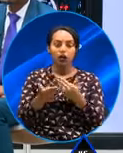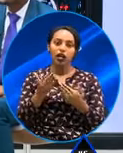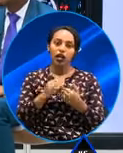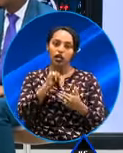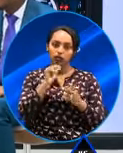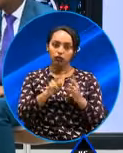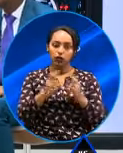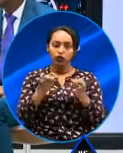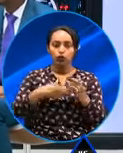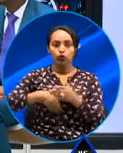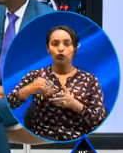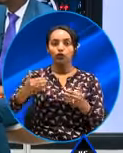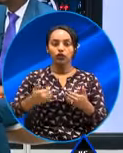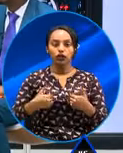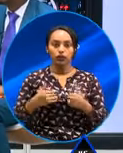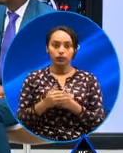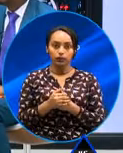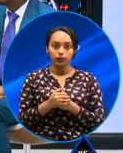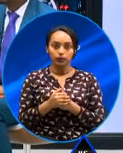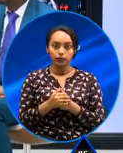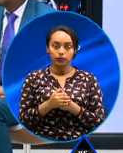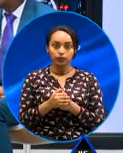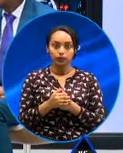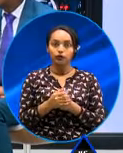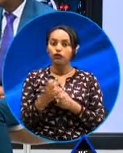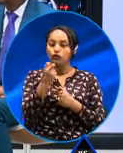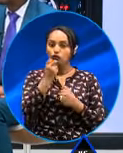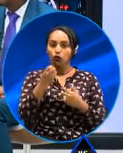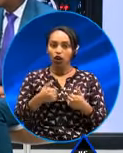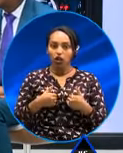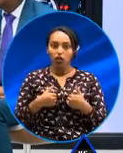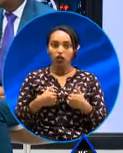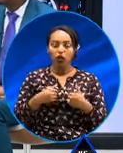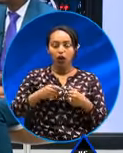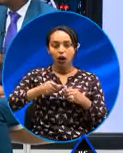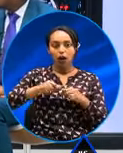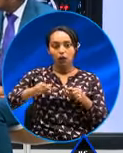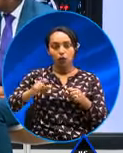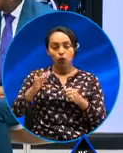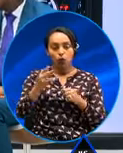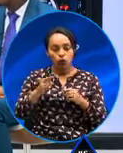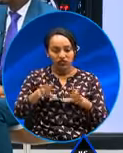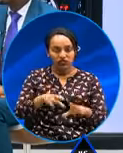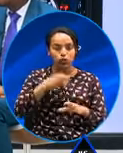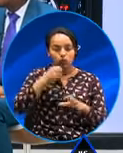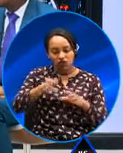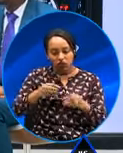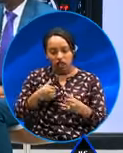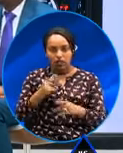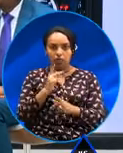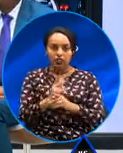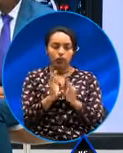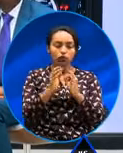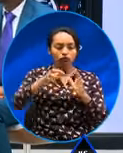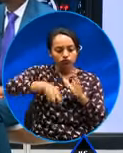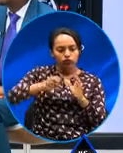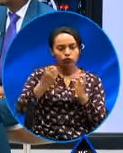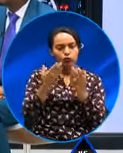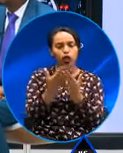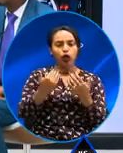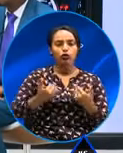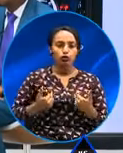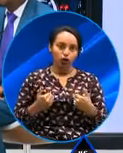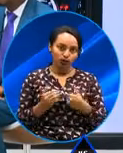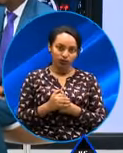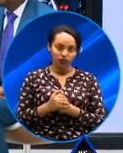ቀላል አይደለም፣ በጣም ብዙ ኮስት አለው። ውሃ አለው፣ ማረም አለ፣ ኮምፖስት ማድረግ አለ፣ መጠበቅ መኮትኮት አለ፣ ብዙ